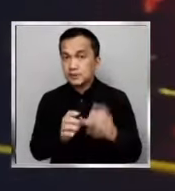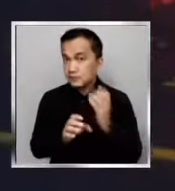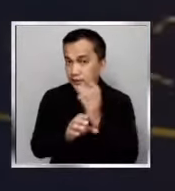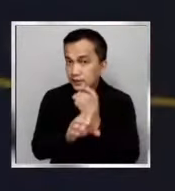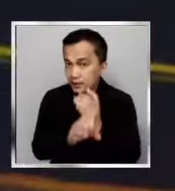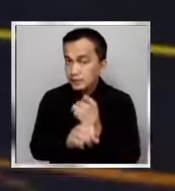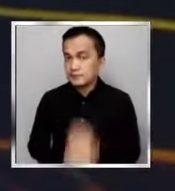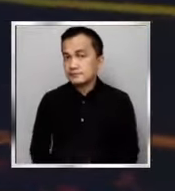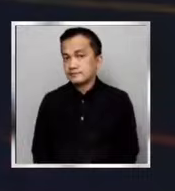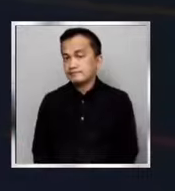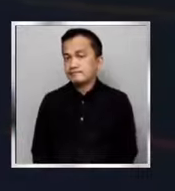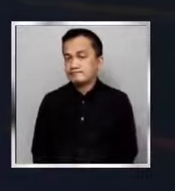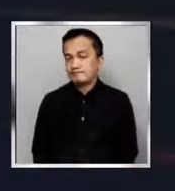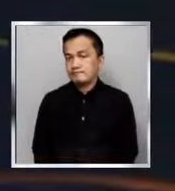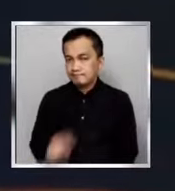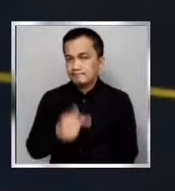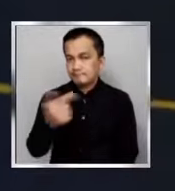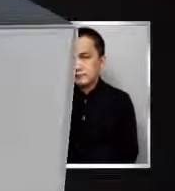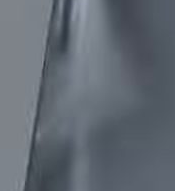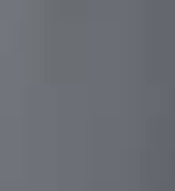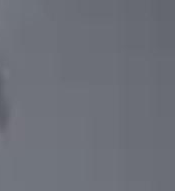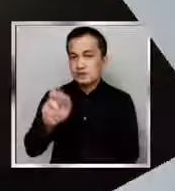ang tinutukan ni Oscar